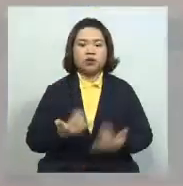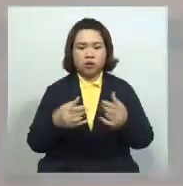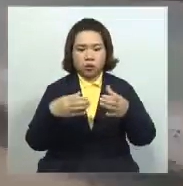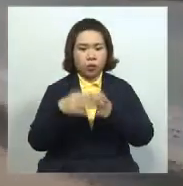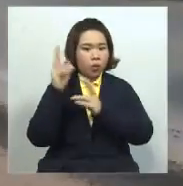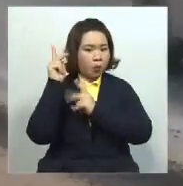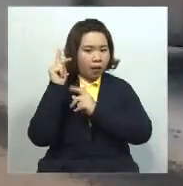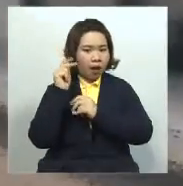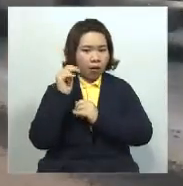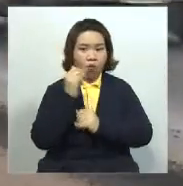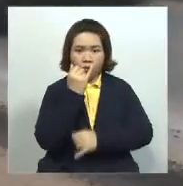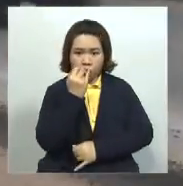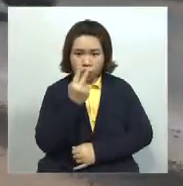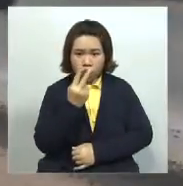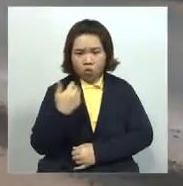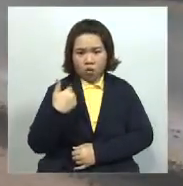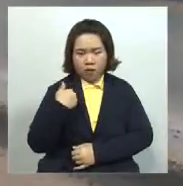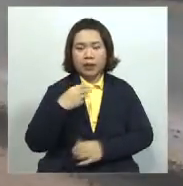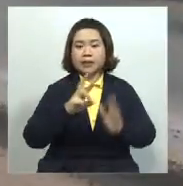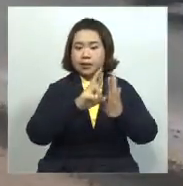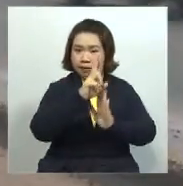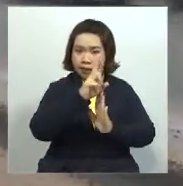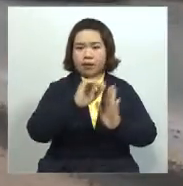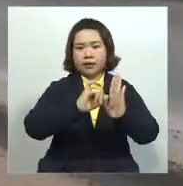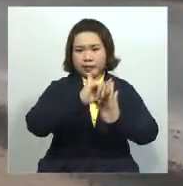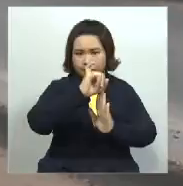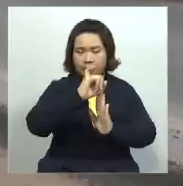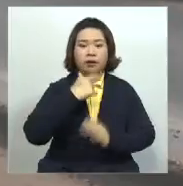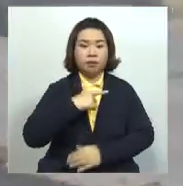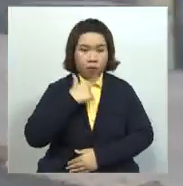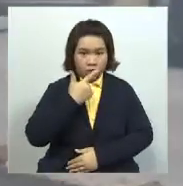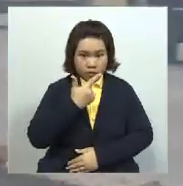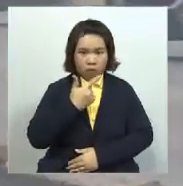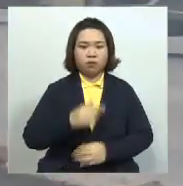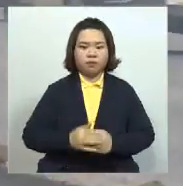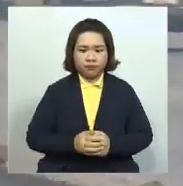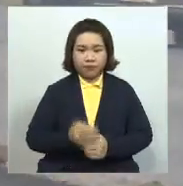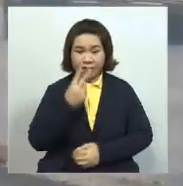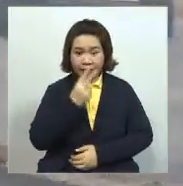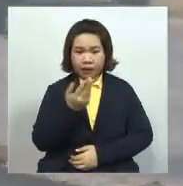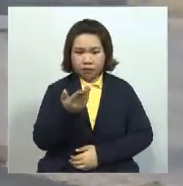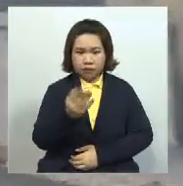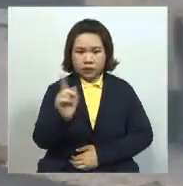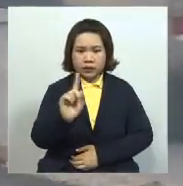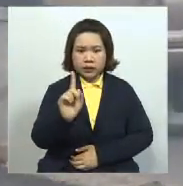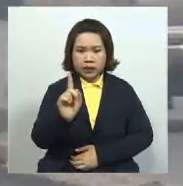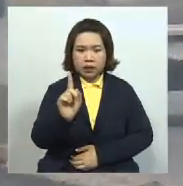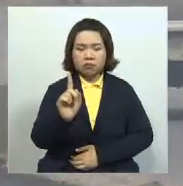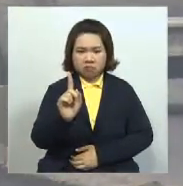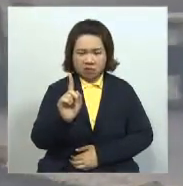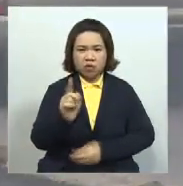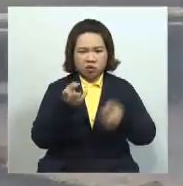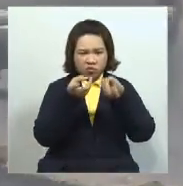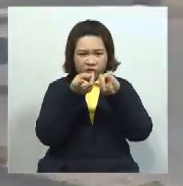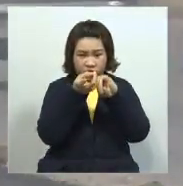ทีมข่าวของเรานะคะลงพื้นที่ไปเกาะติดในพื้นที่มีเชียงรายมีเชียงใหม่มีแม่ฮ่องสอนด้วยอย่างจุดที่คุณผู้ชมเห็นอยู่เนี่ยนะคะเป็นสถาน